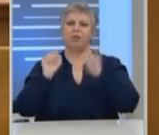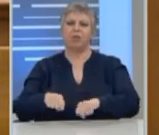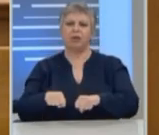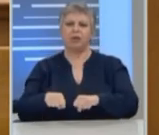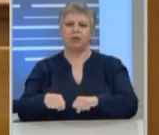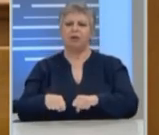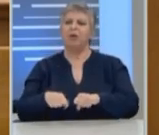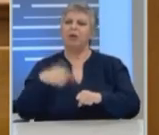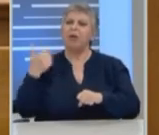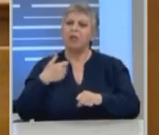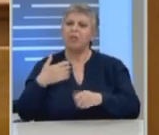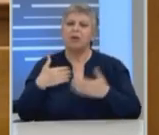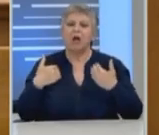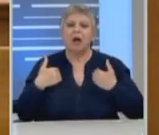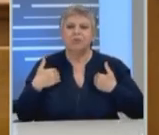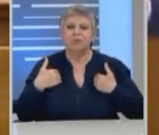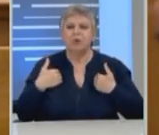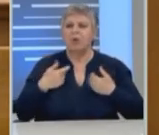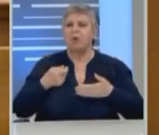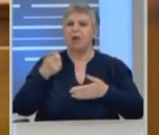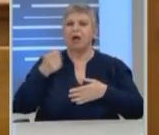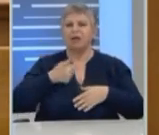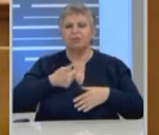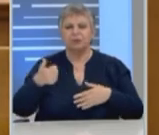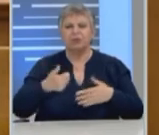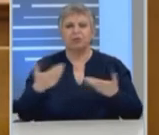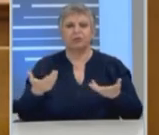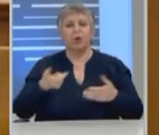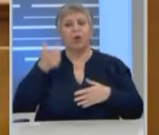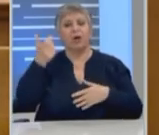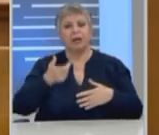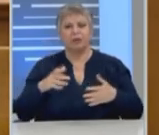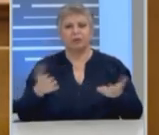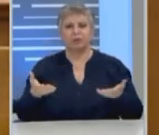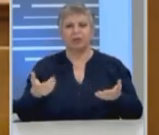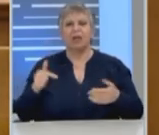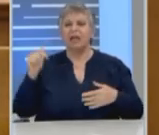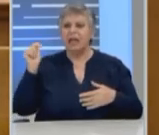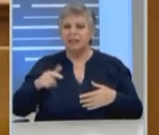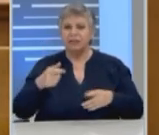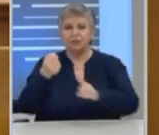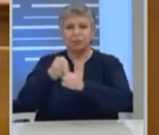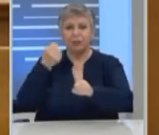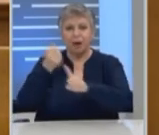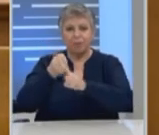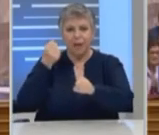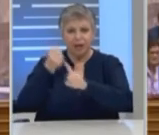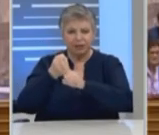Είτε πάρουμε χρέος, είτε δεν πάρουμε χρέος, γιατί ούτως ή άλλως ποτέ δεν διεκδικήσατε το χρέος. Αυτή είναι η πραγματικότητα, κύριε Μητσοτάκη.